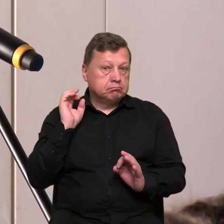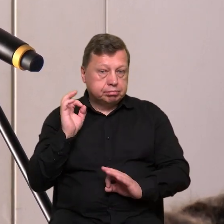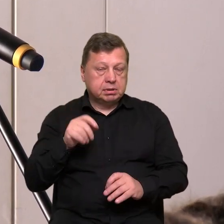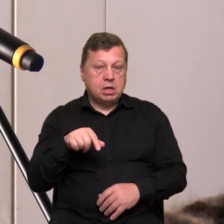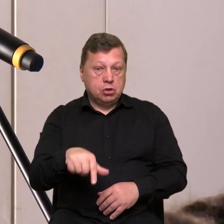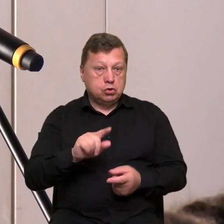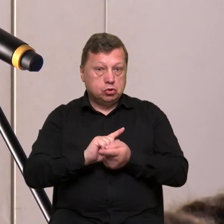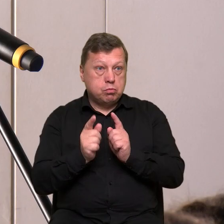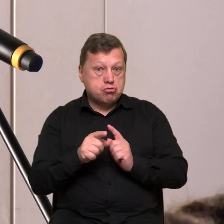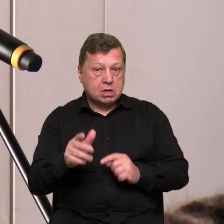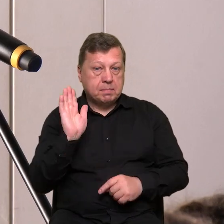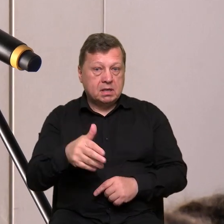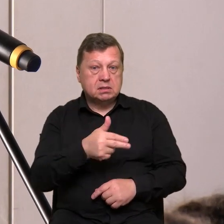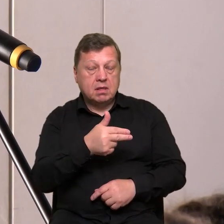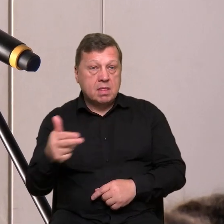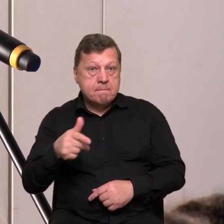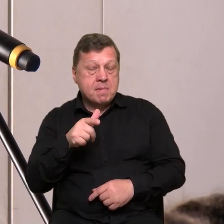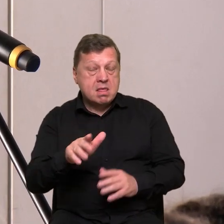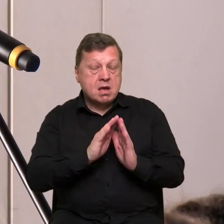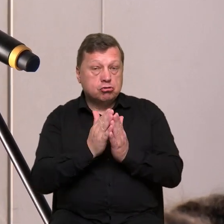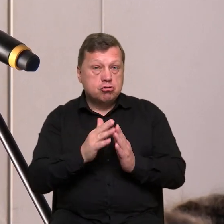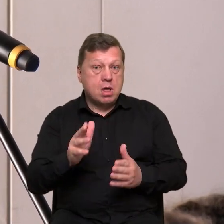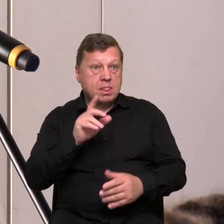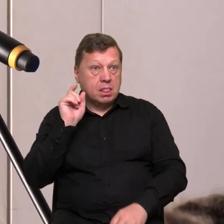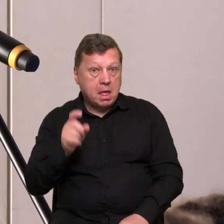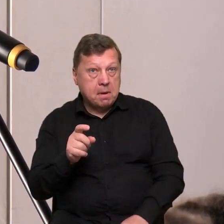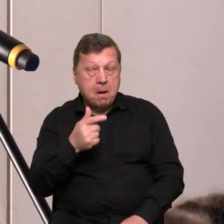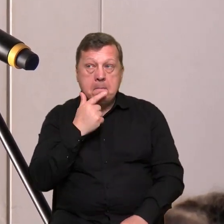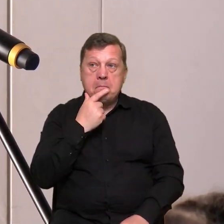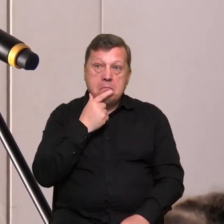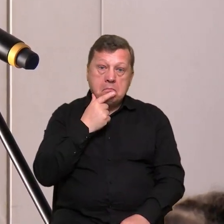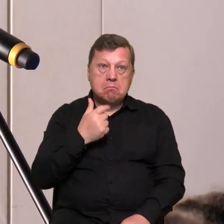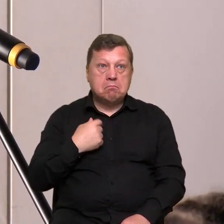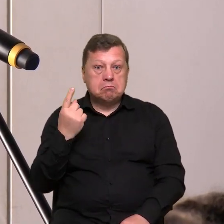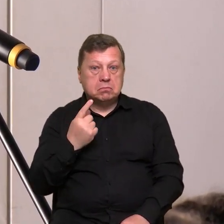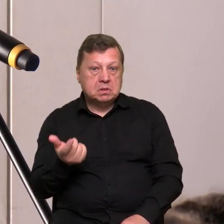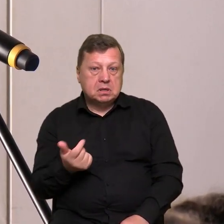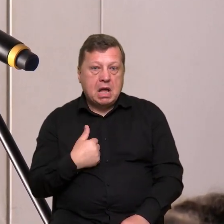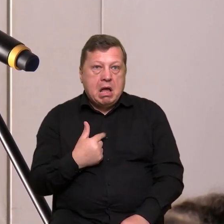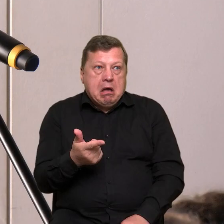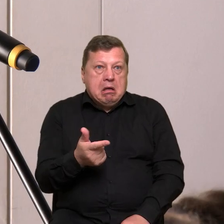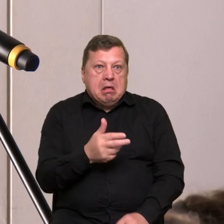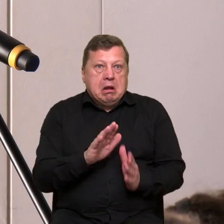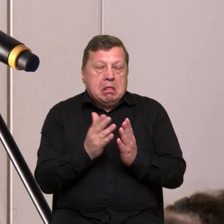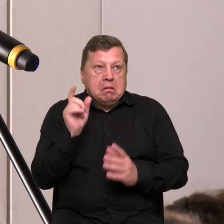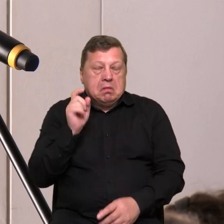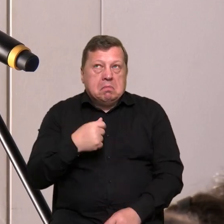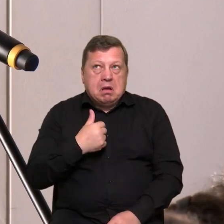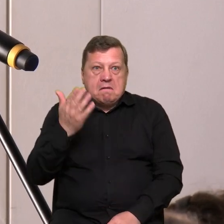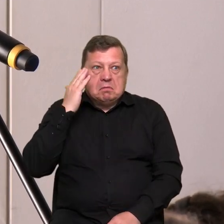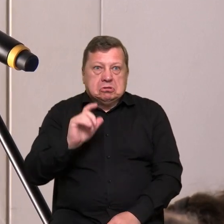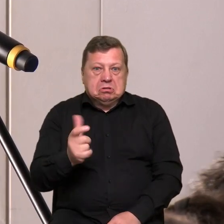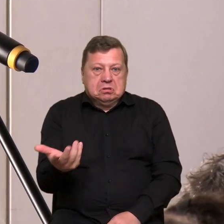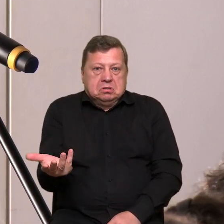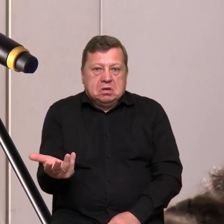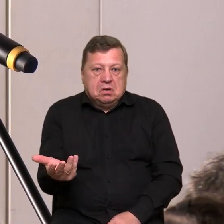to spotkanie będzie dotyczyło literatury niemieckiej, no to troszkę mówię, Boże, no co ja wiem na temat literatury niemieckiej? No